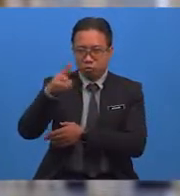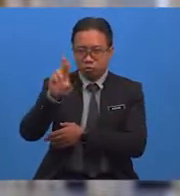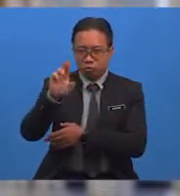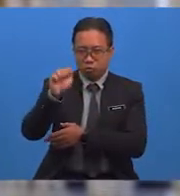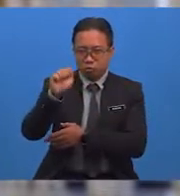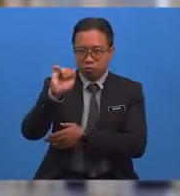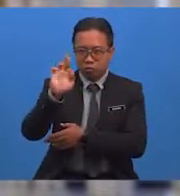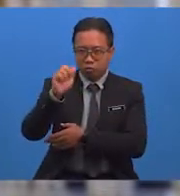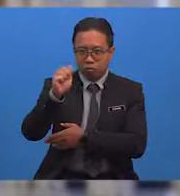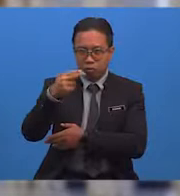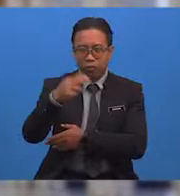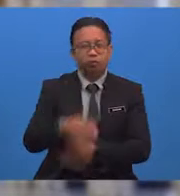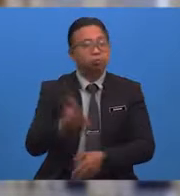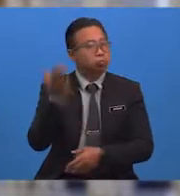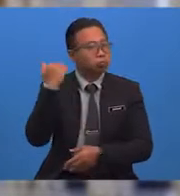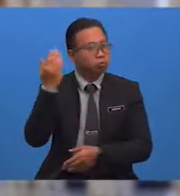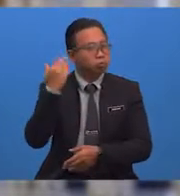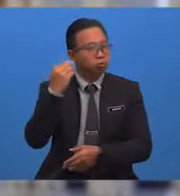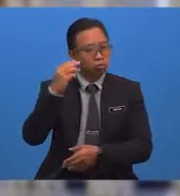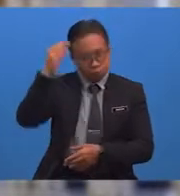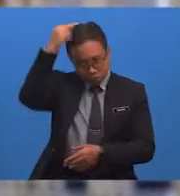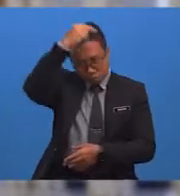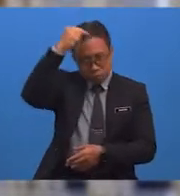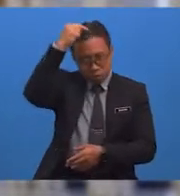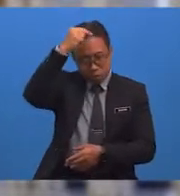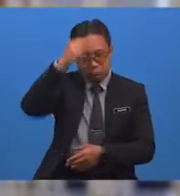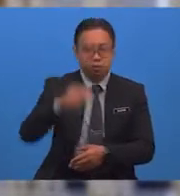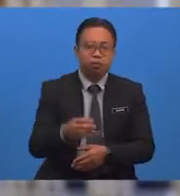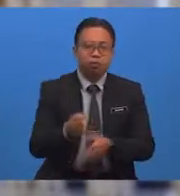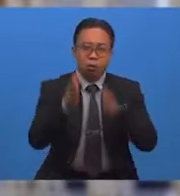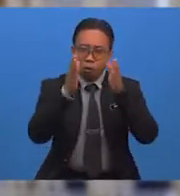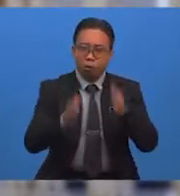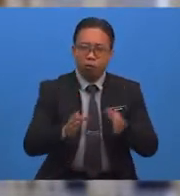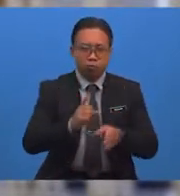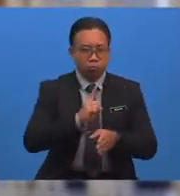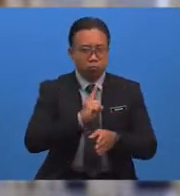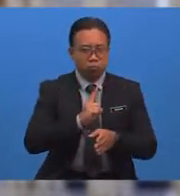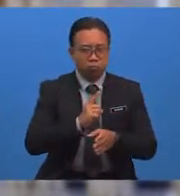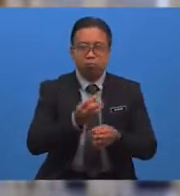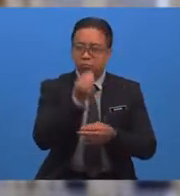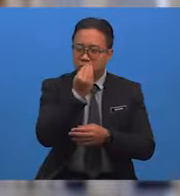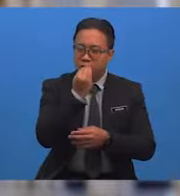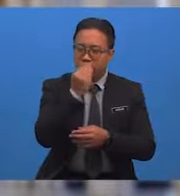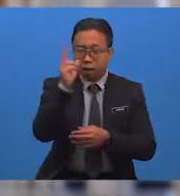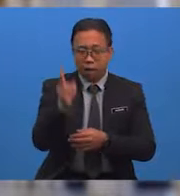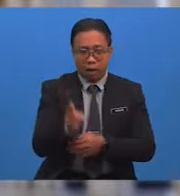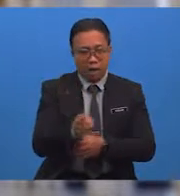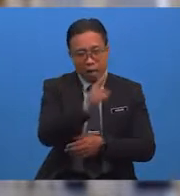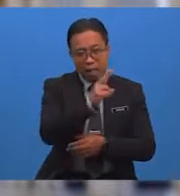bahawa para rasul dan orang yang beriman dituntut supaya mengambil makanan yang halal dan